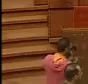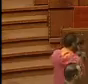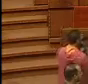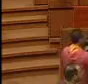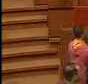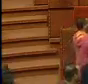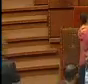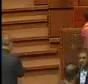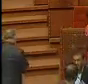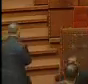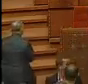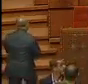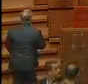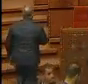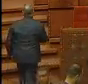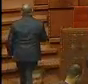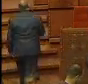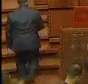صونيت هنا.